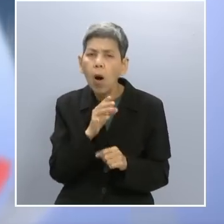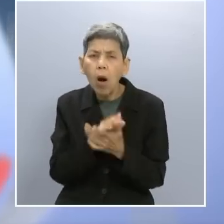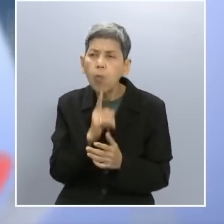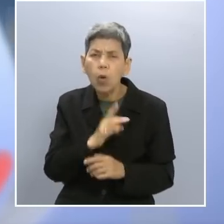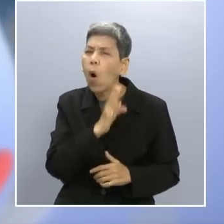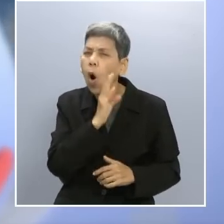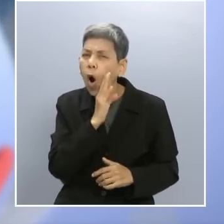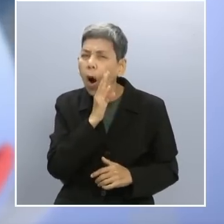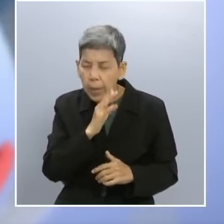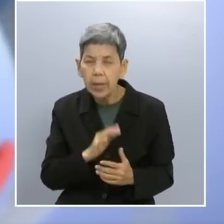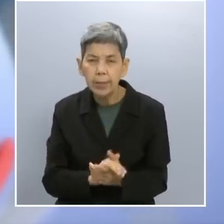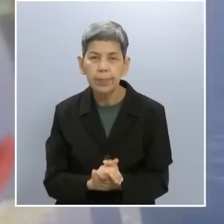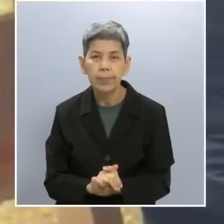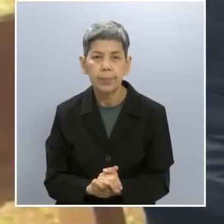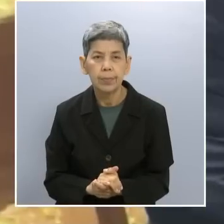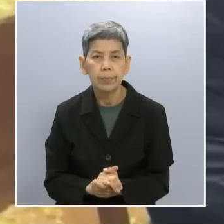มั่ว